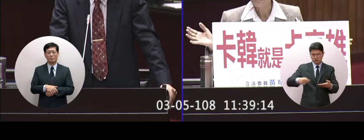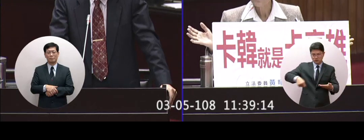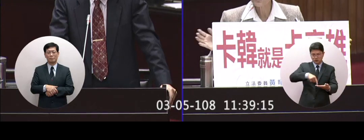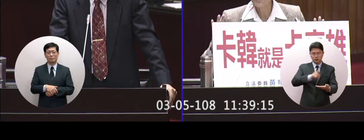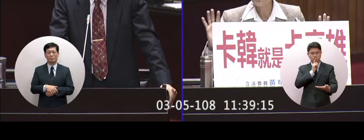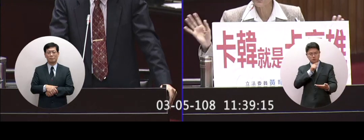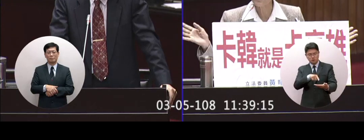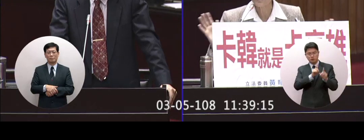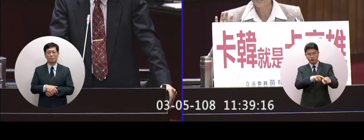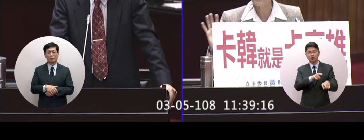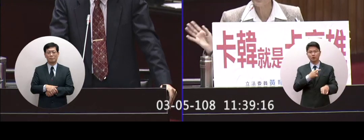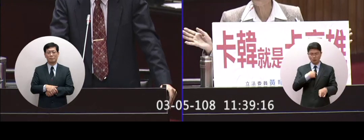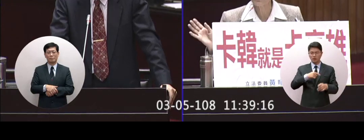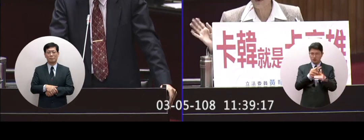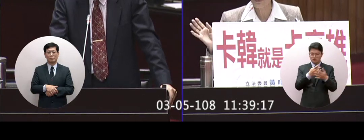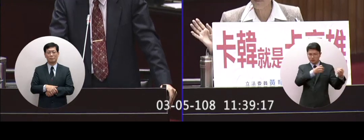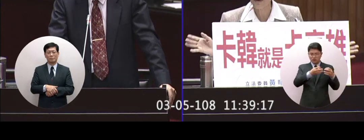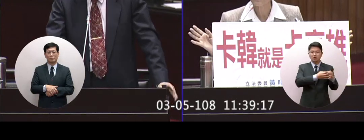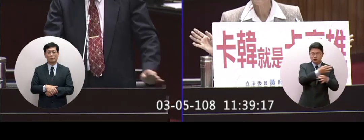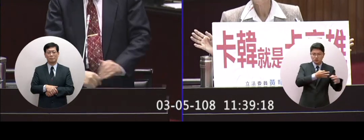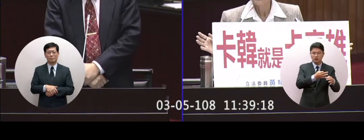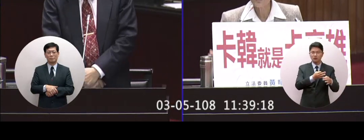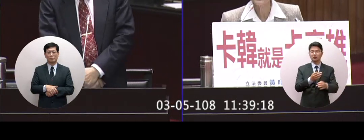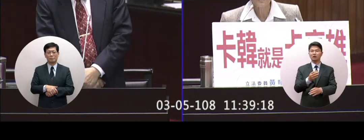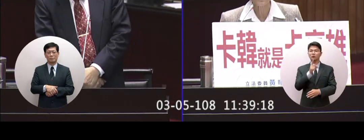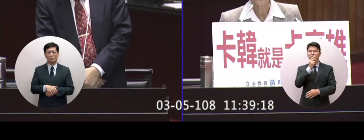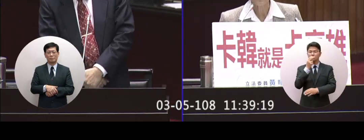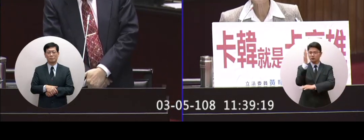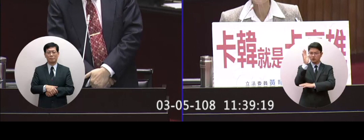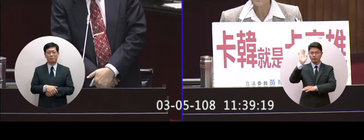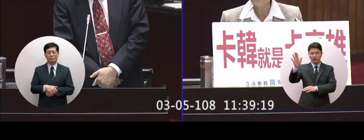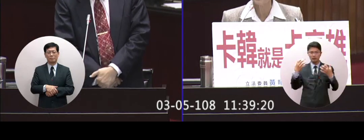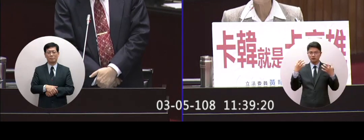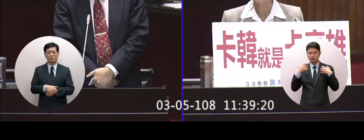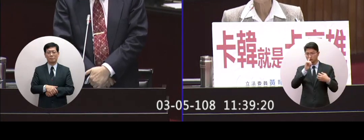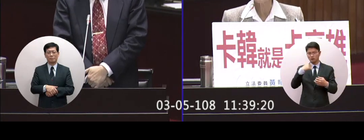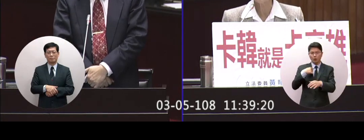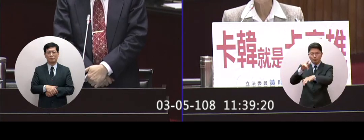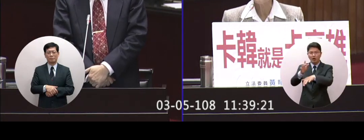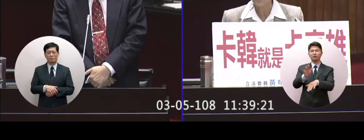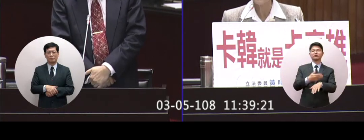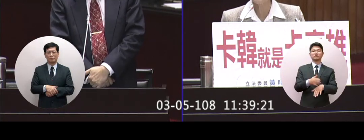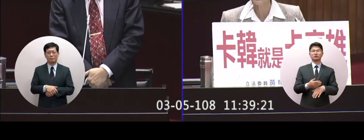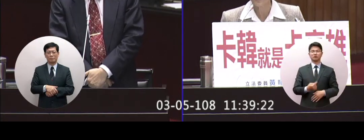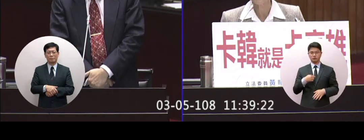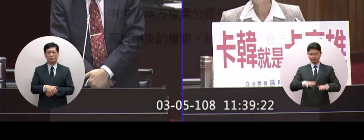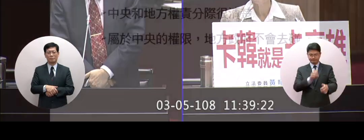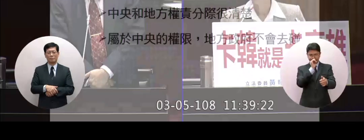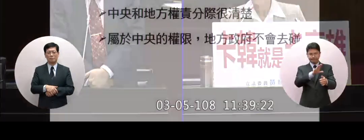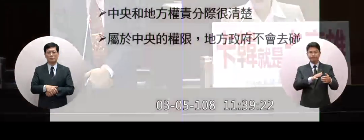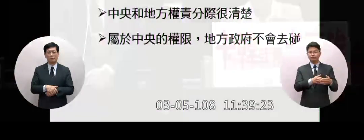济，中央的权责他们全部都不会碰。所以我在这里还是要严正的跟陆委会的主委